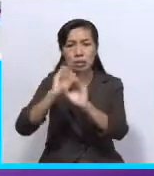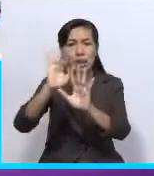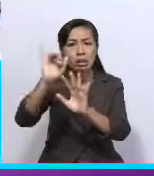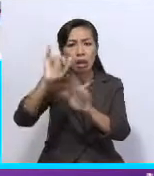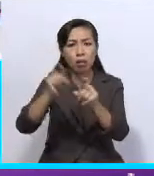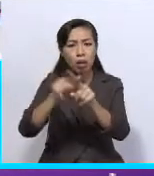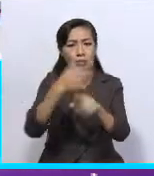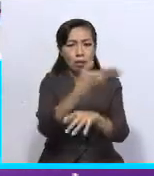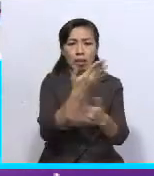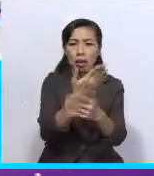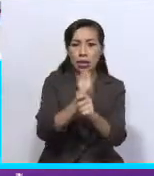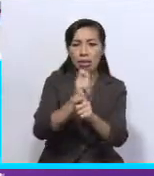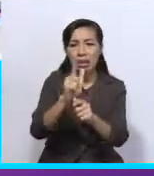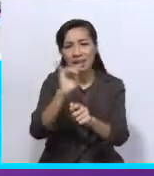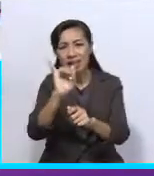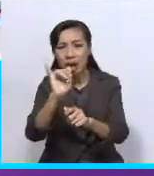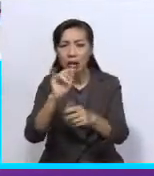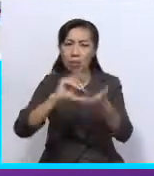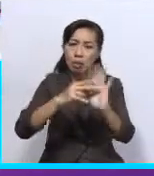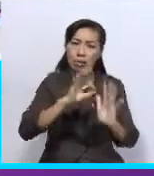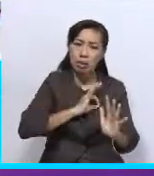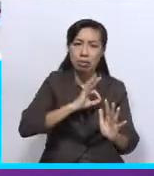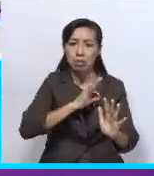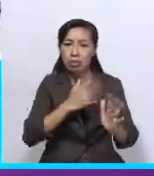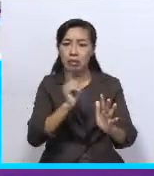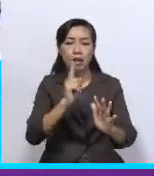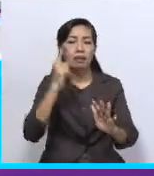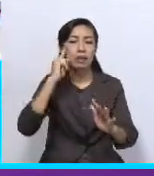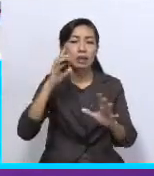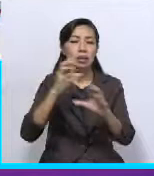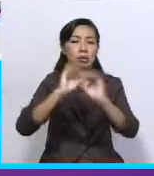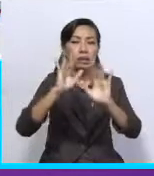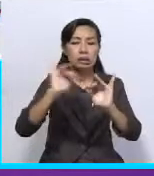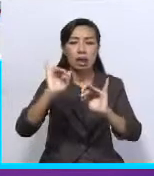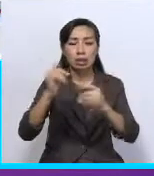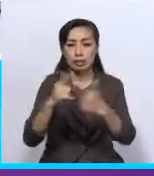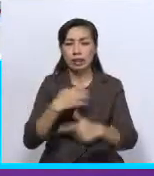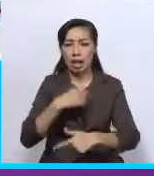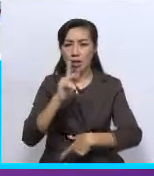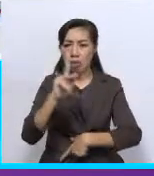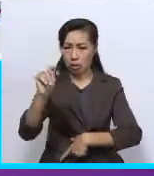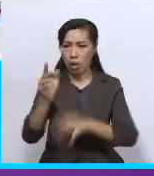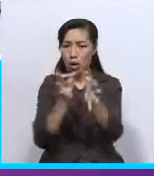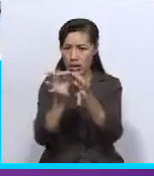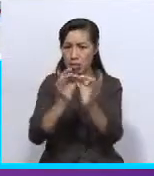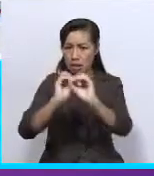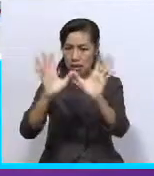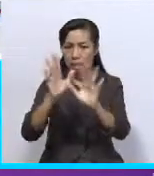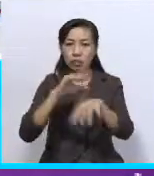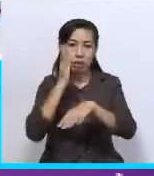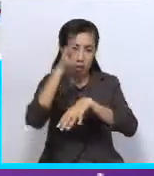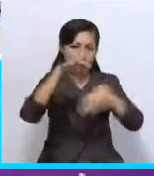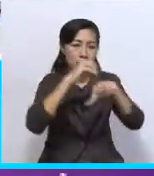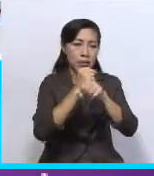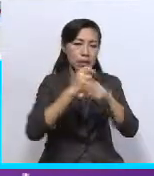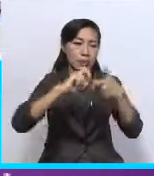ในเรื่องของการดำเนินการค่ะซึ่งในวันนี้นะคะพรรคการเมืองก็อยากให้กกต.ตอบคำถามให้ชัดเจนเพื่อไม่ให้เกิดปัญหาในการดำเนินการใน